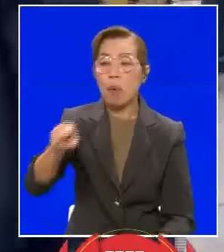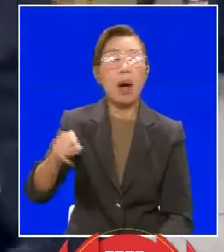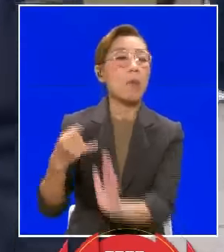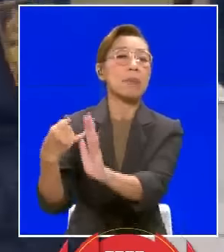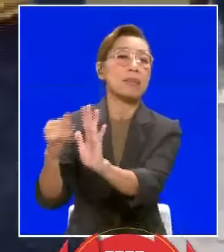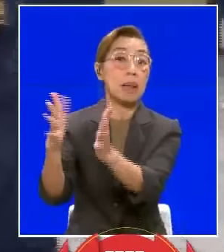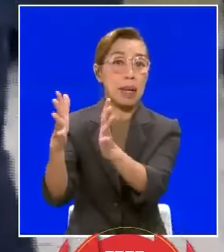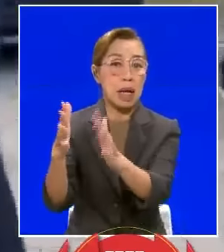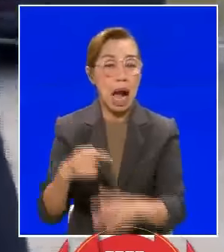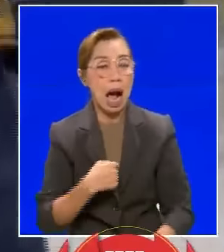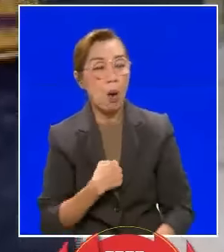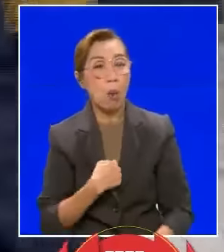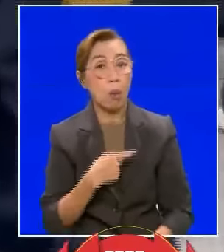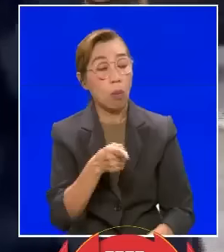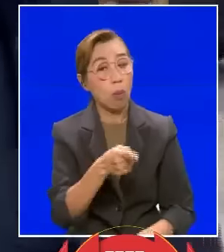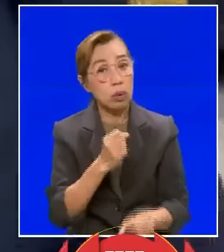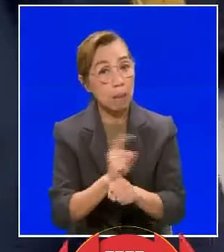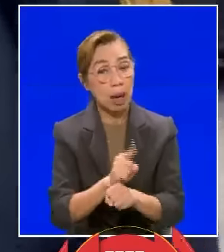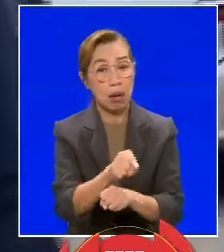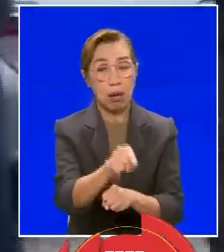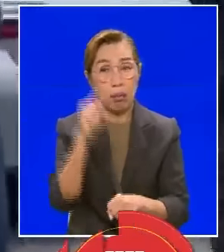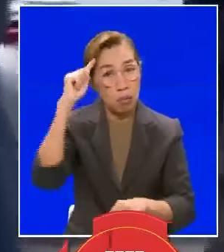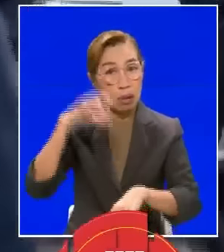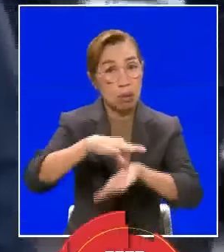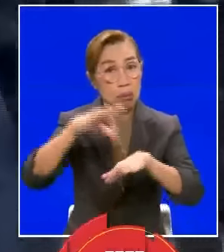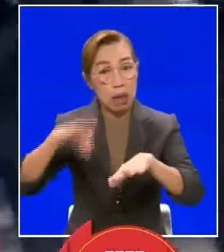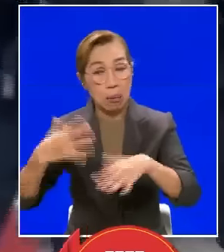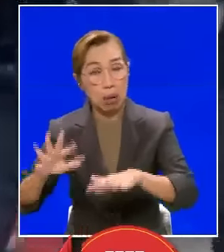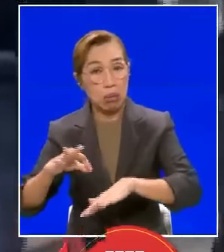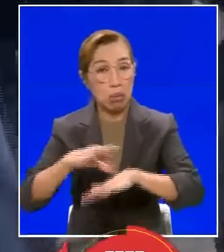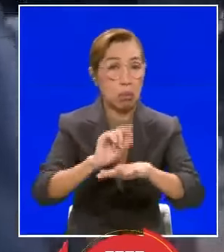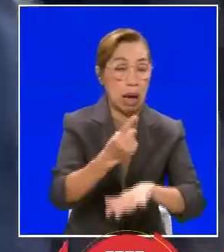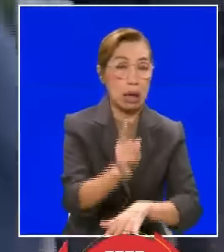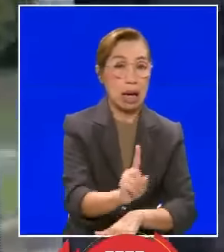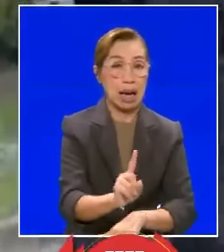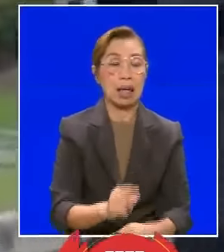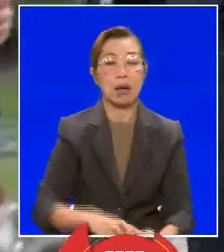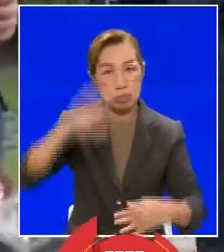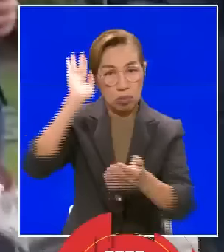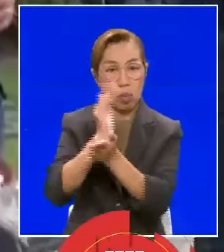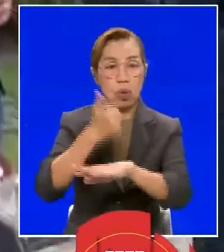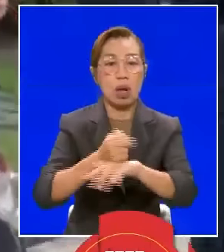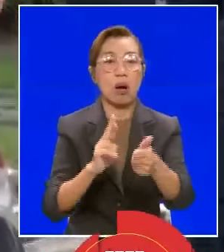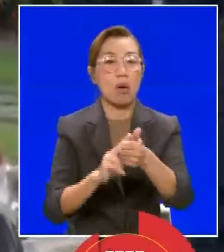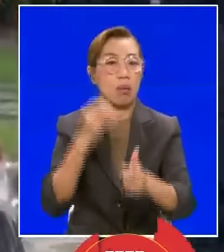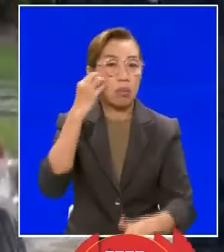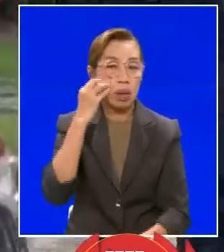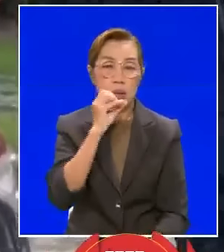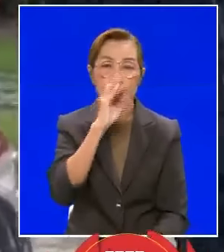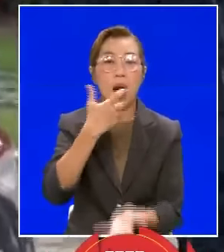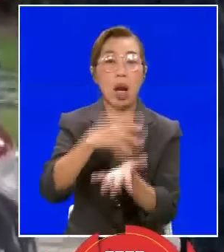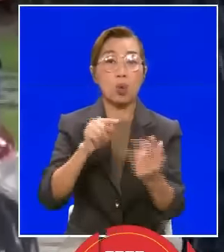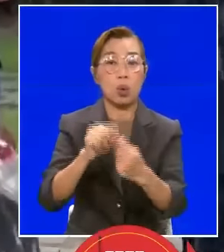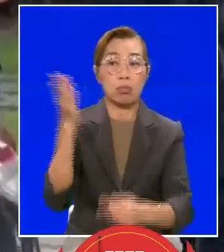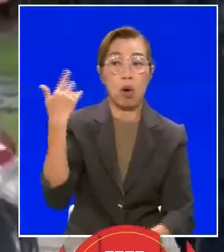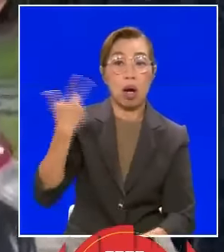หมนะฮะเรื่องการคืนตำแหน่งบิ๊กโจ๊กครับพูดถึงกรณีที่ศาลสั่งยกฟ้องเจ้าหน้าที่ที่ไปค้นบ้านนะครับก็ถามว่าอ้าวแ